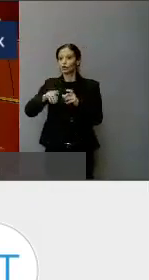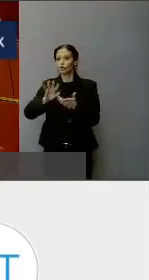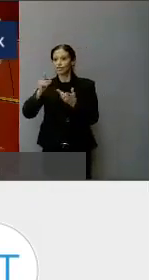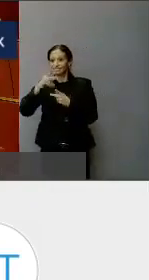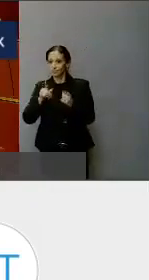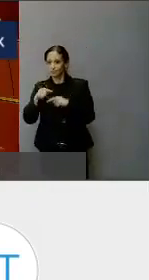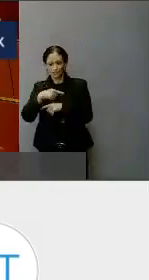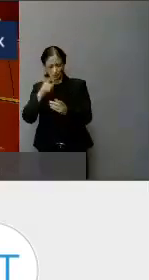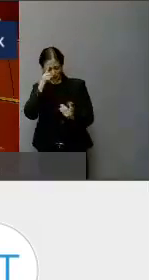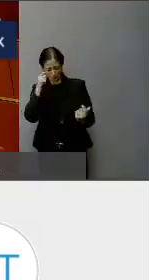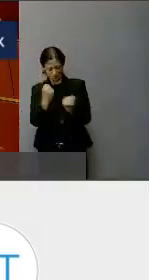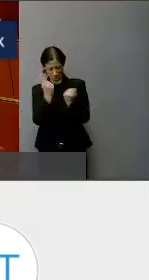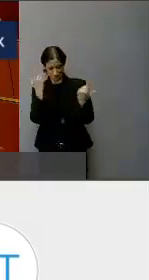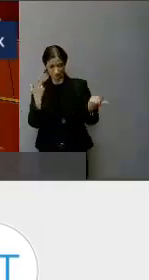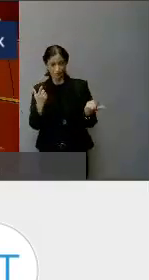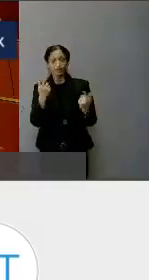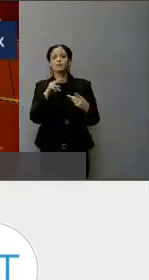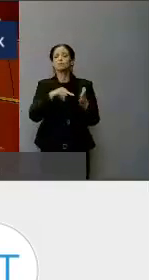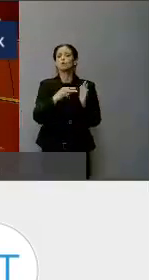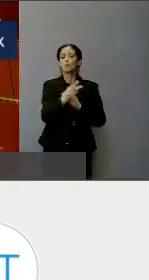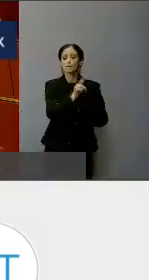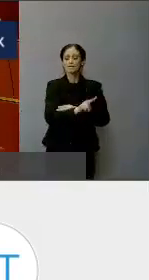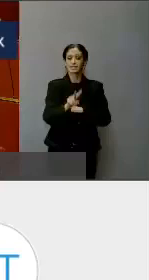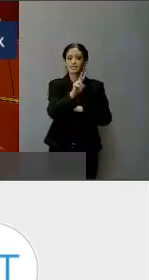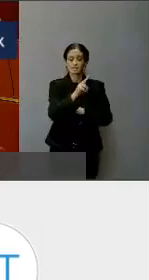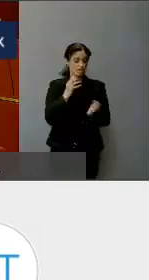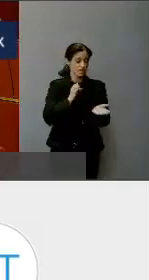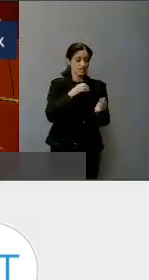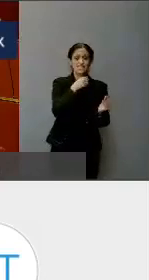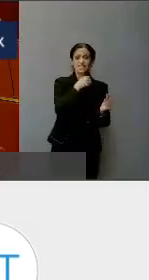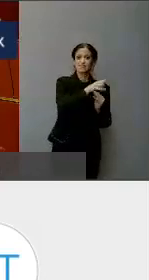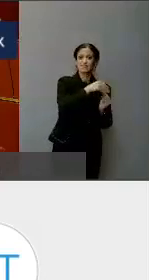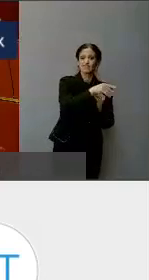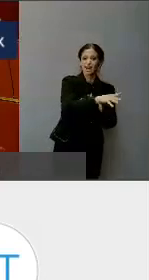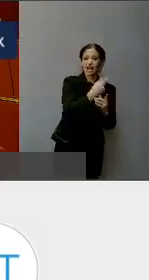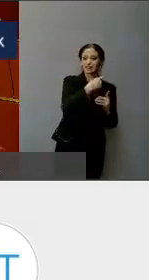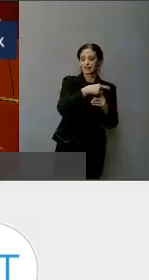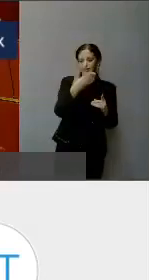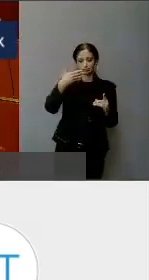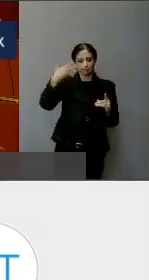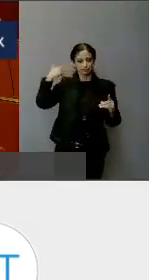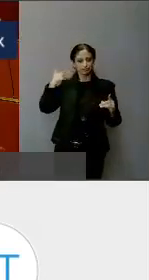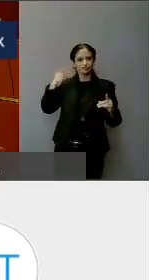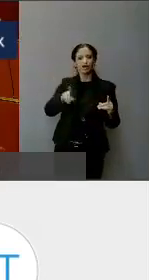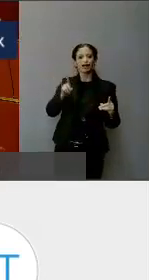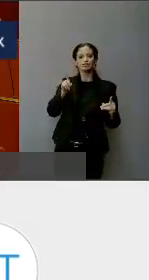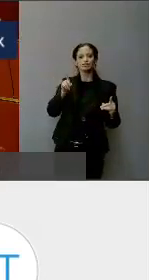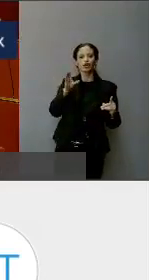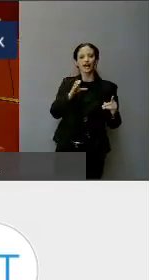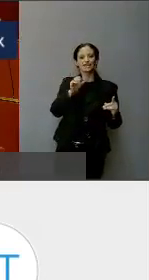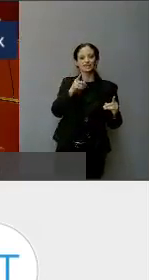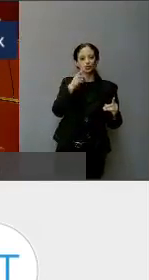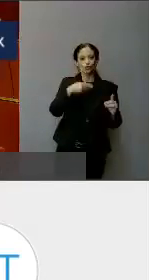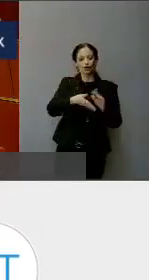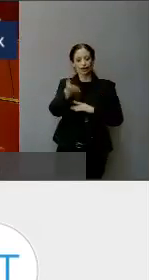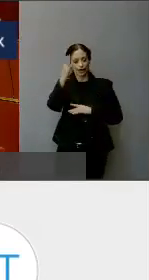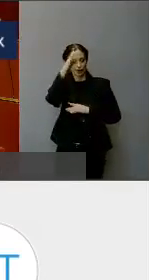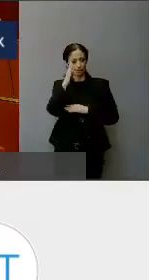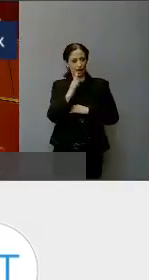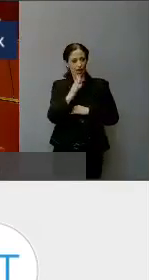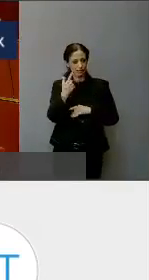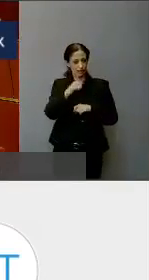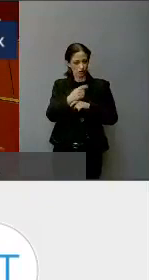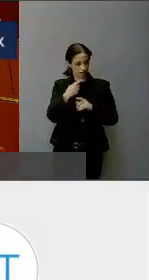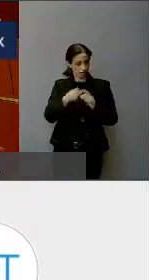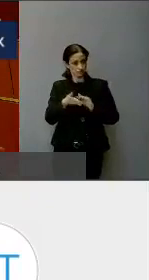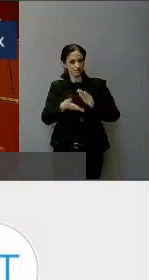problema dell'avere mano fogli e pratica il catania d'oro prima di fuggire in brasile da va condannato ma non solo il fatto che non